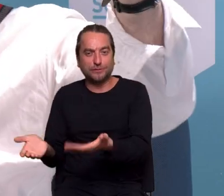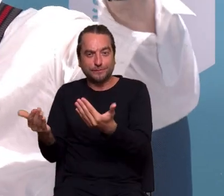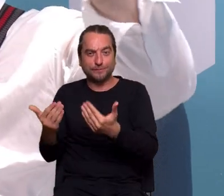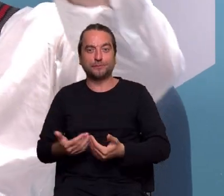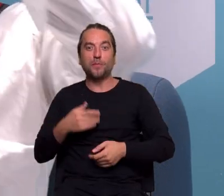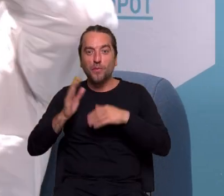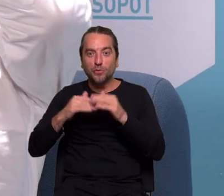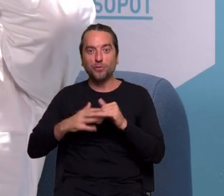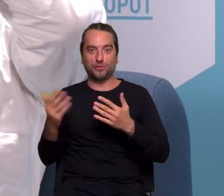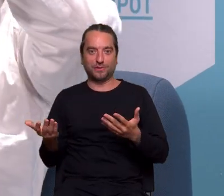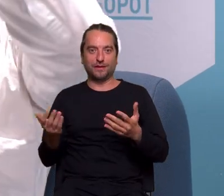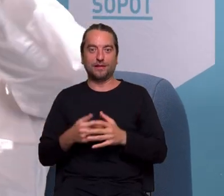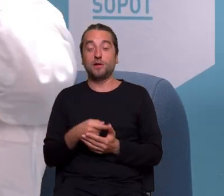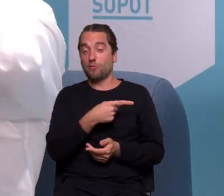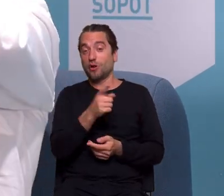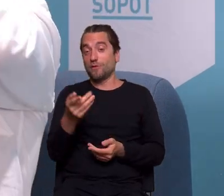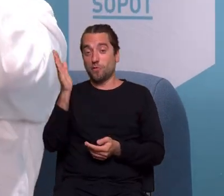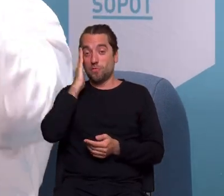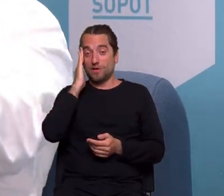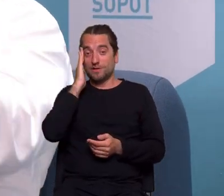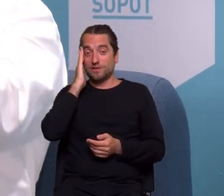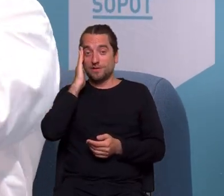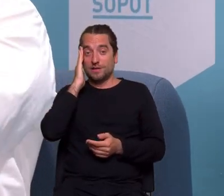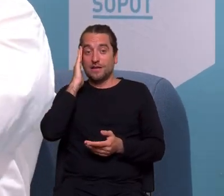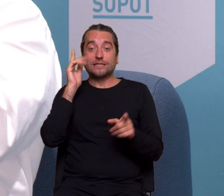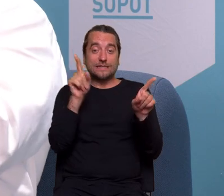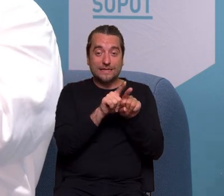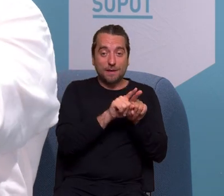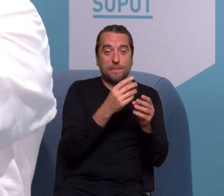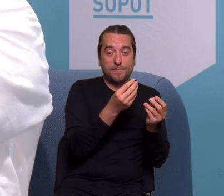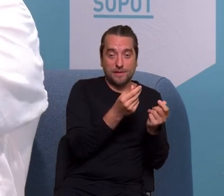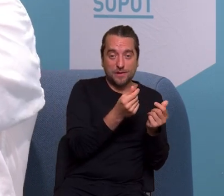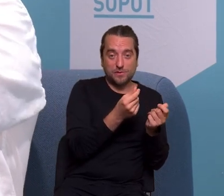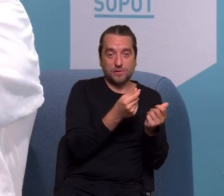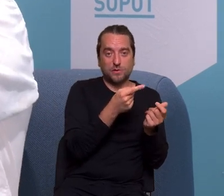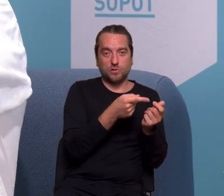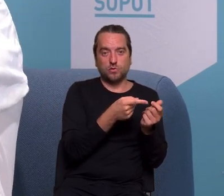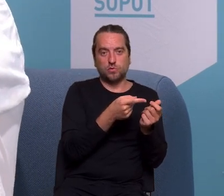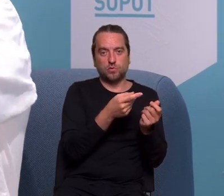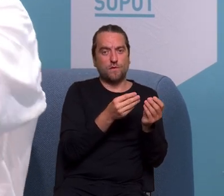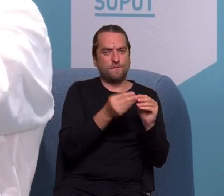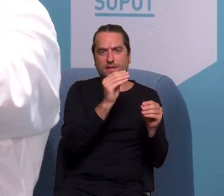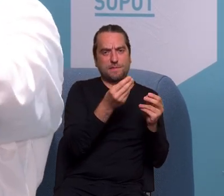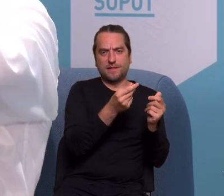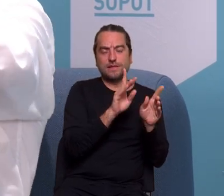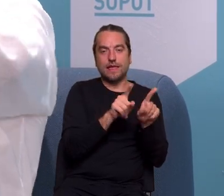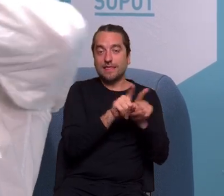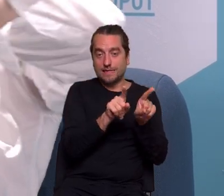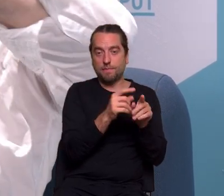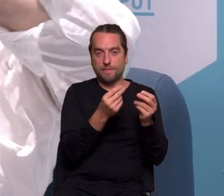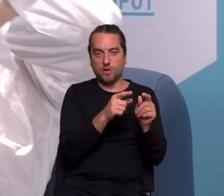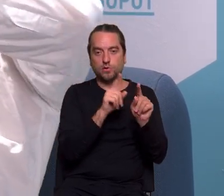Może państwo potrafią. No. Ja mówię, że za te same pieniądze można... Ja nie mówię, że tutaj jakieś większe pieniądze. Za te same